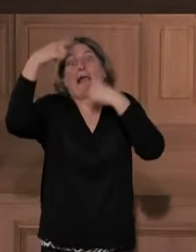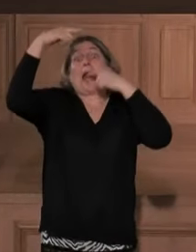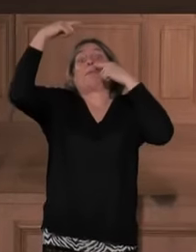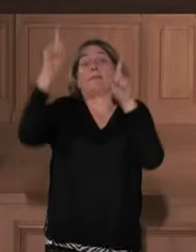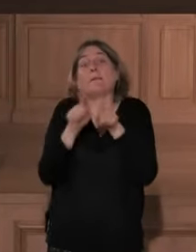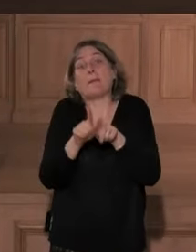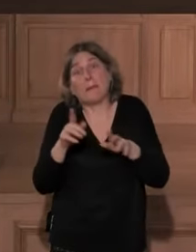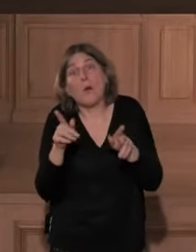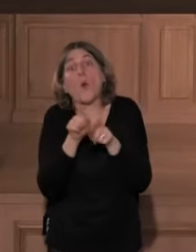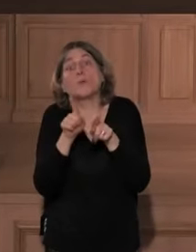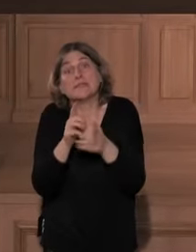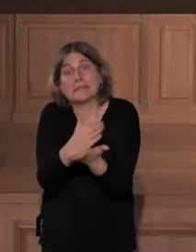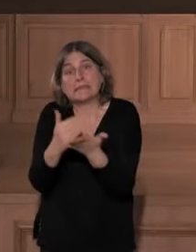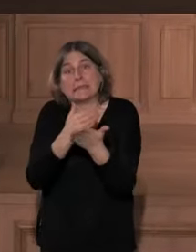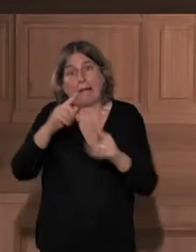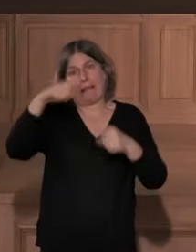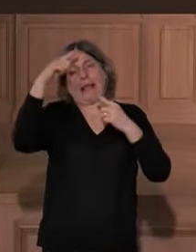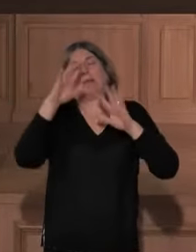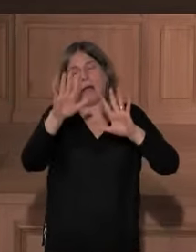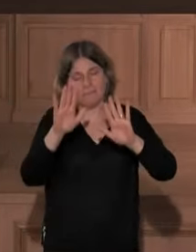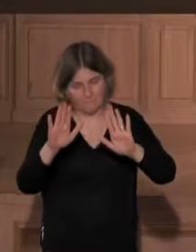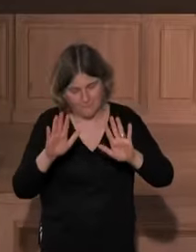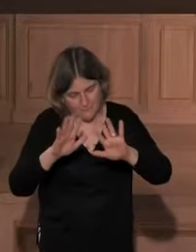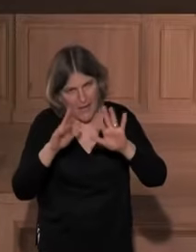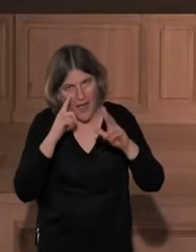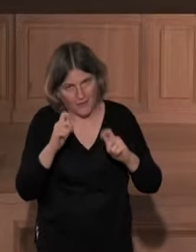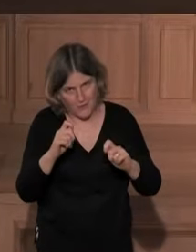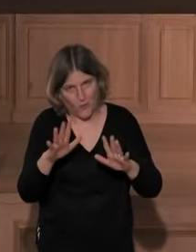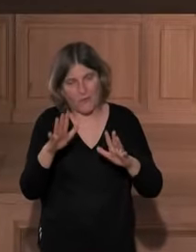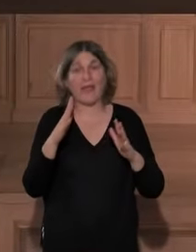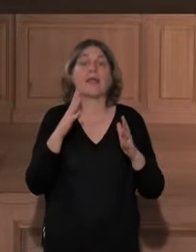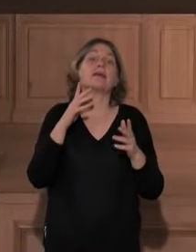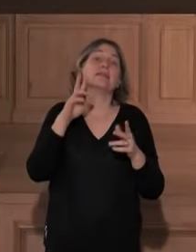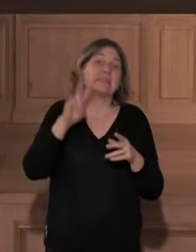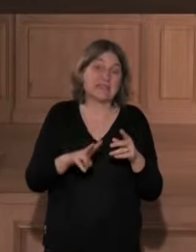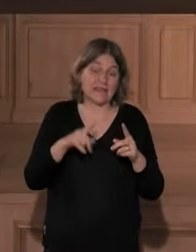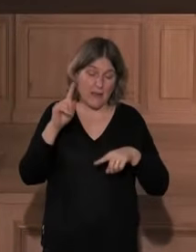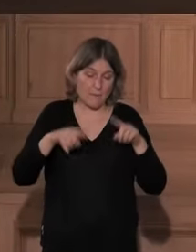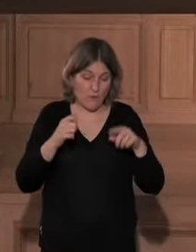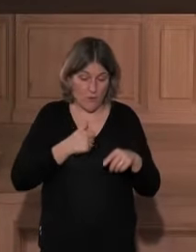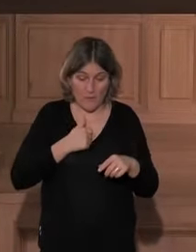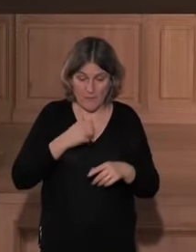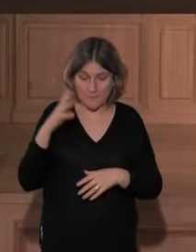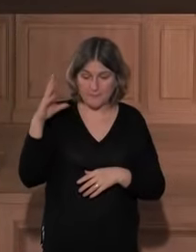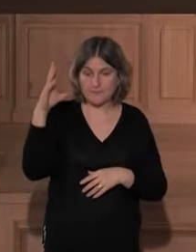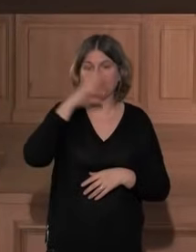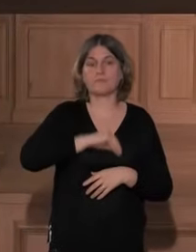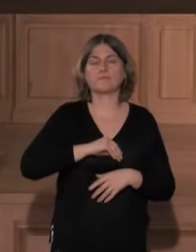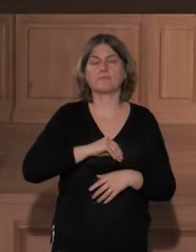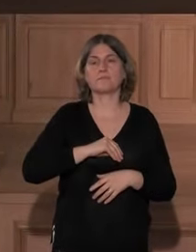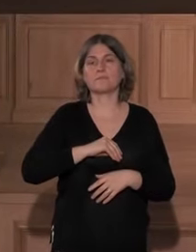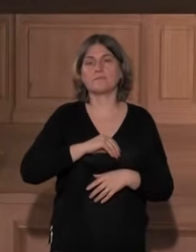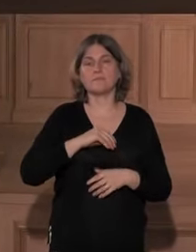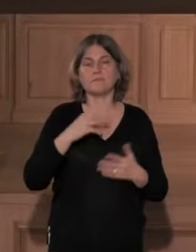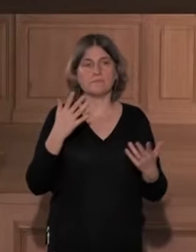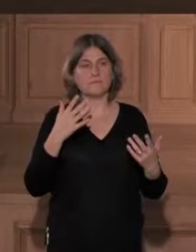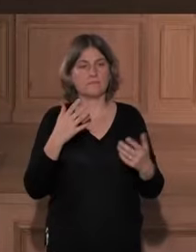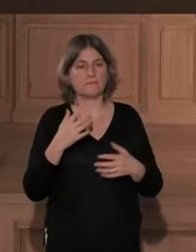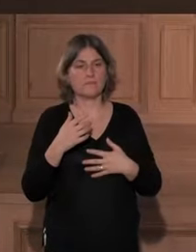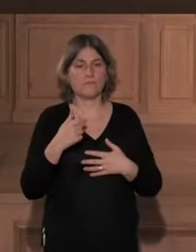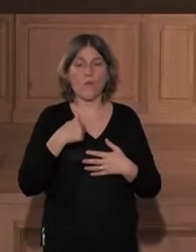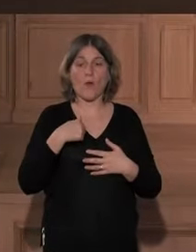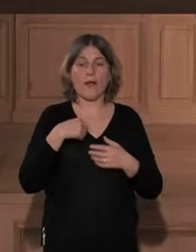solution médicale ou éducative. Et c'est peut-être là où moi, je me suis oublié à regarder quelque chose d'éducatif, alors qu'il a regardé tout de